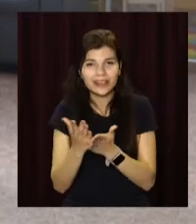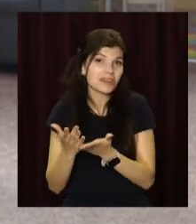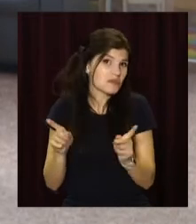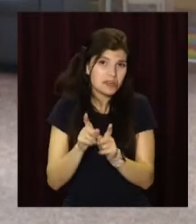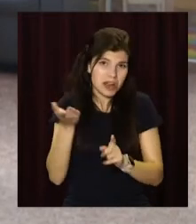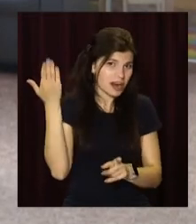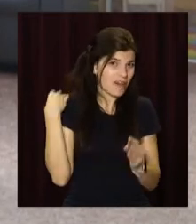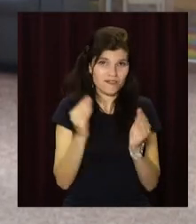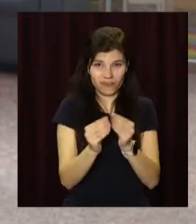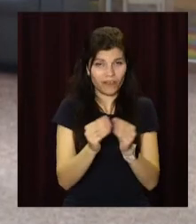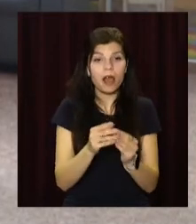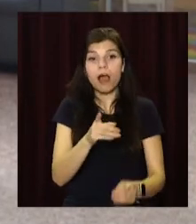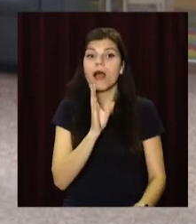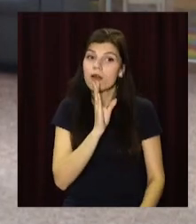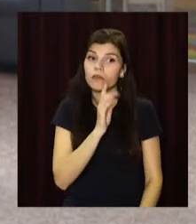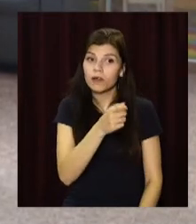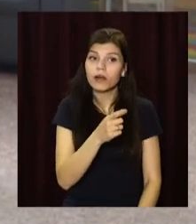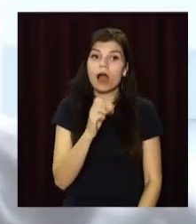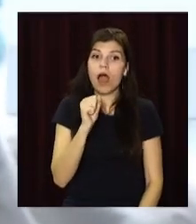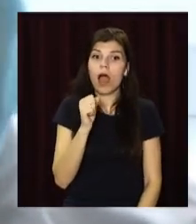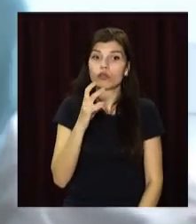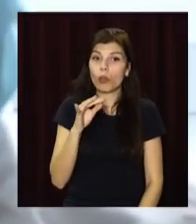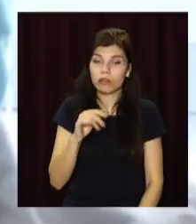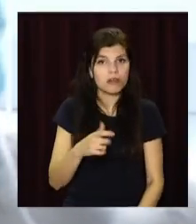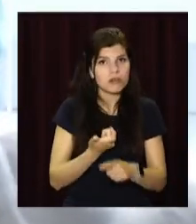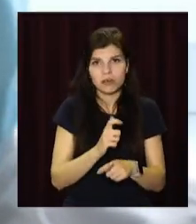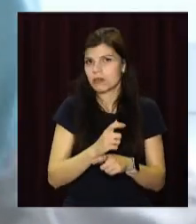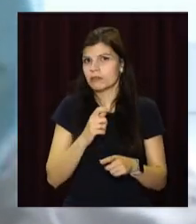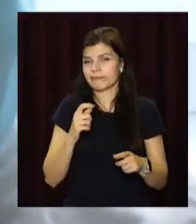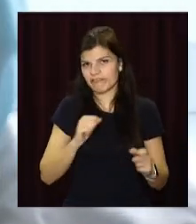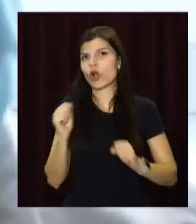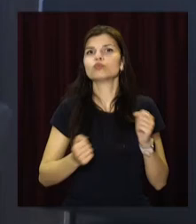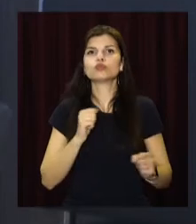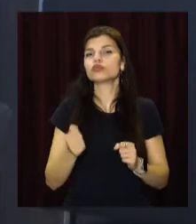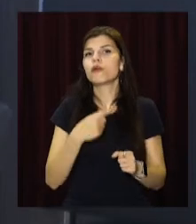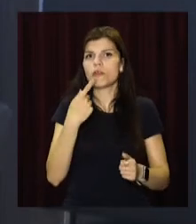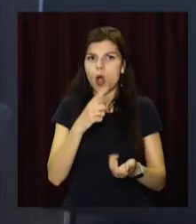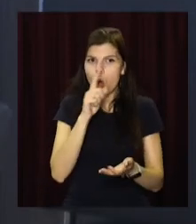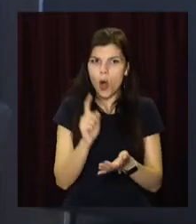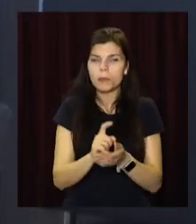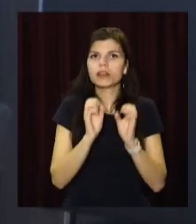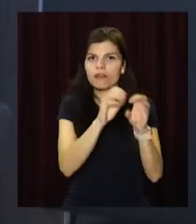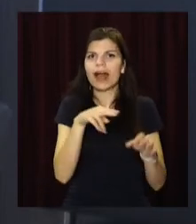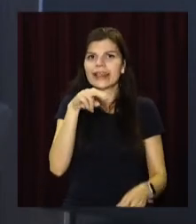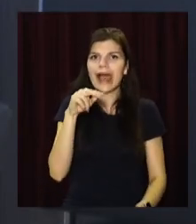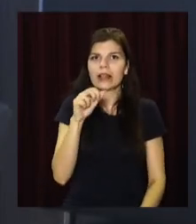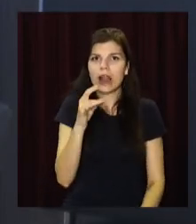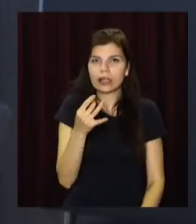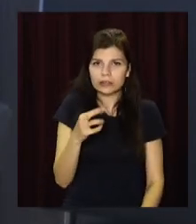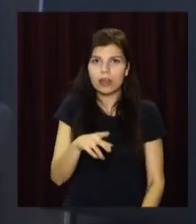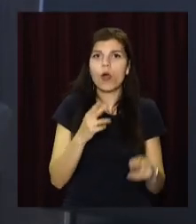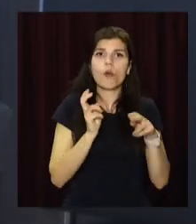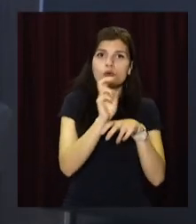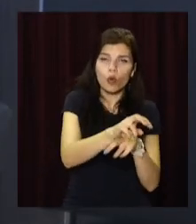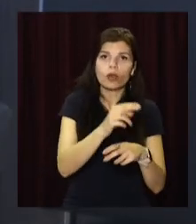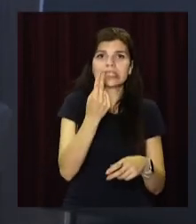А ось Антоніна Григорівна не дуже зраділа новим правилам. Розповідає, через обов'язкове надання декларації приходить до ЦНАПу